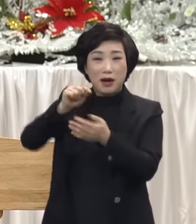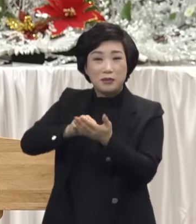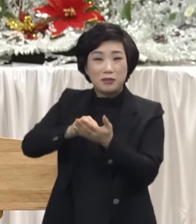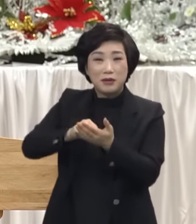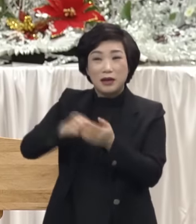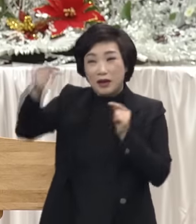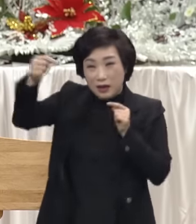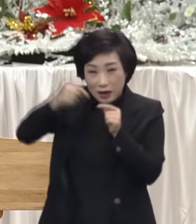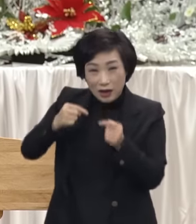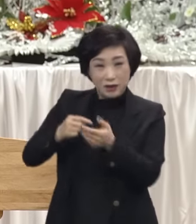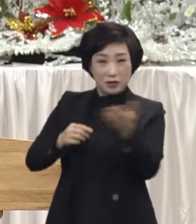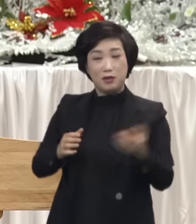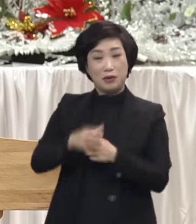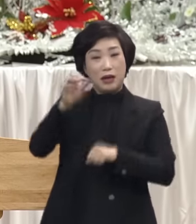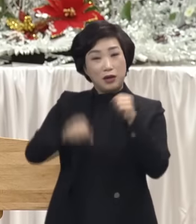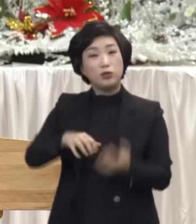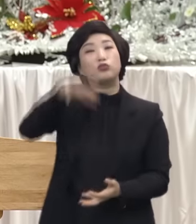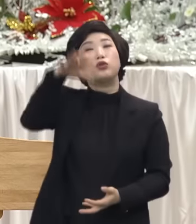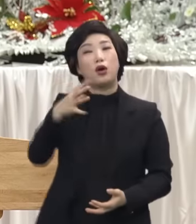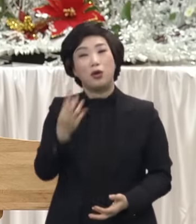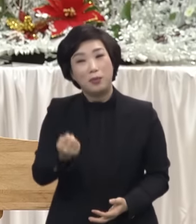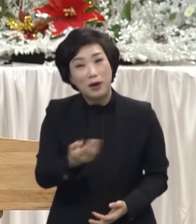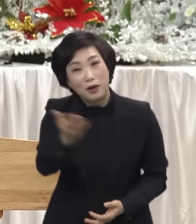알아서 행동했는가?